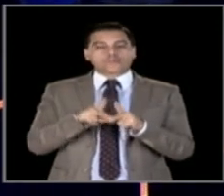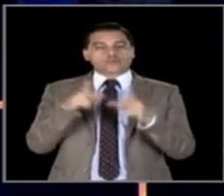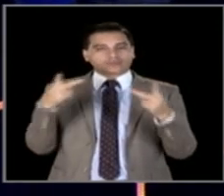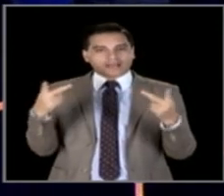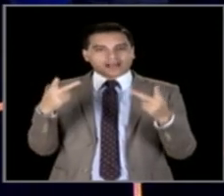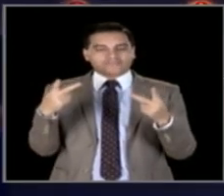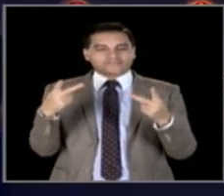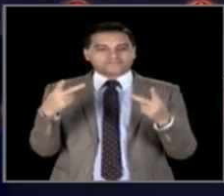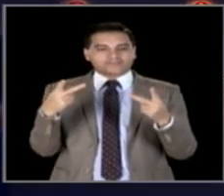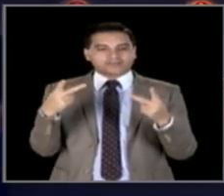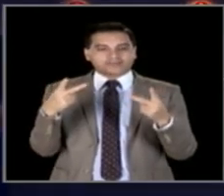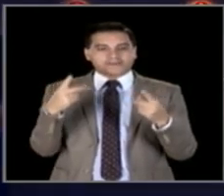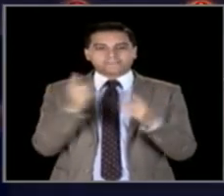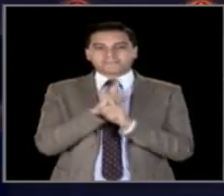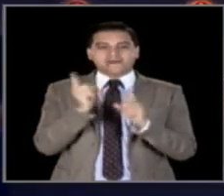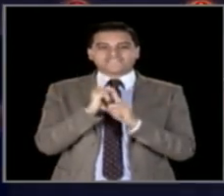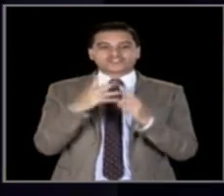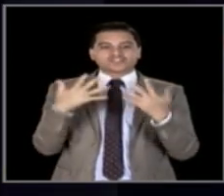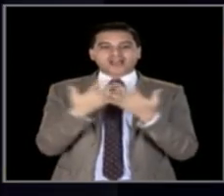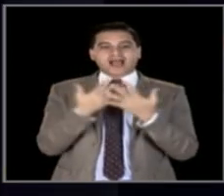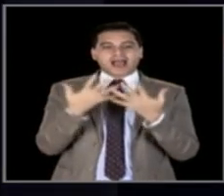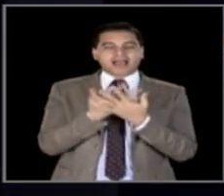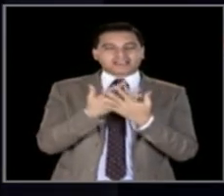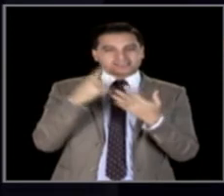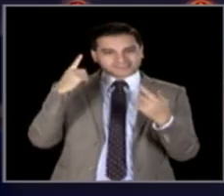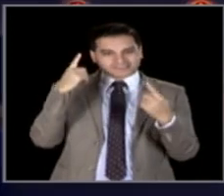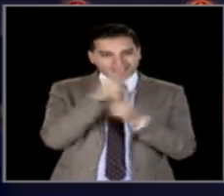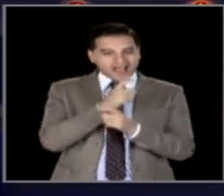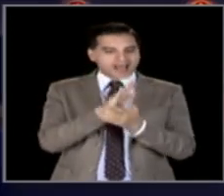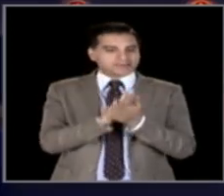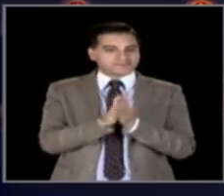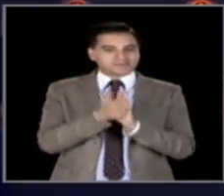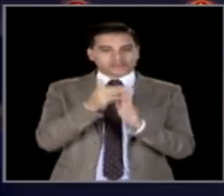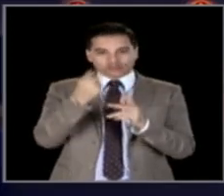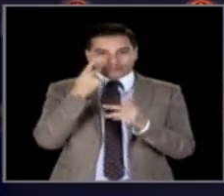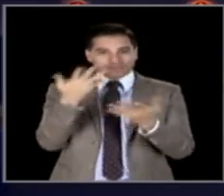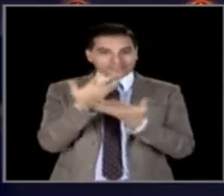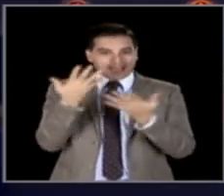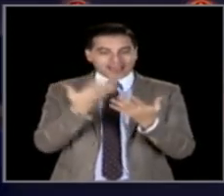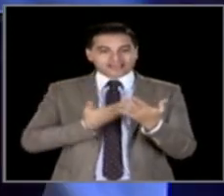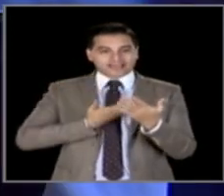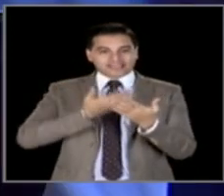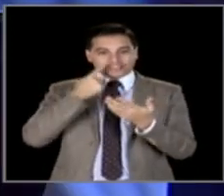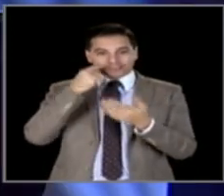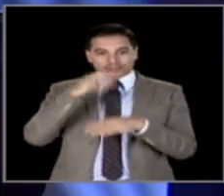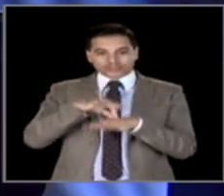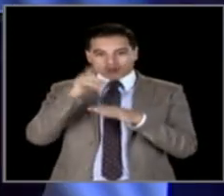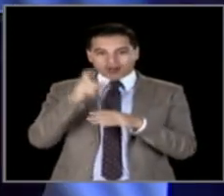تعذب الناس، ما فيهوش اي متعه خالص. عمرك شفتي واحد رايح عند الدكتور الأسنان مبسوط؟